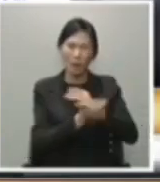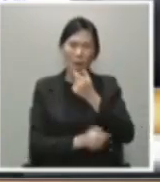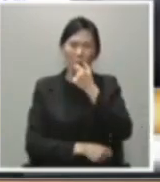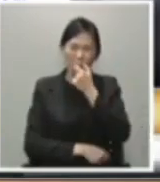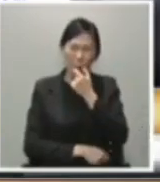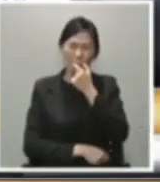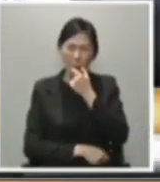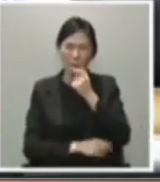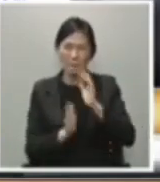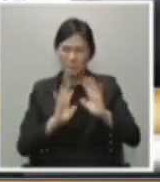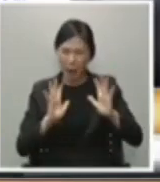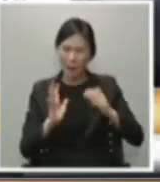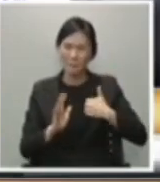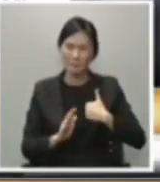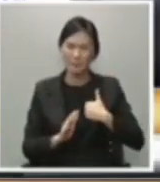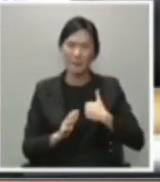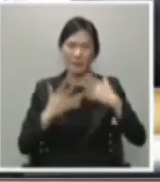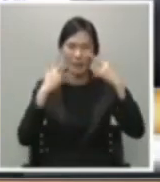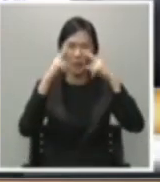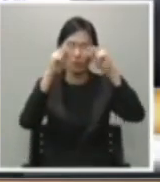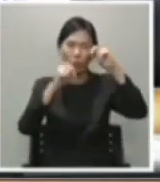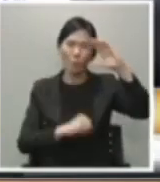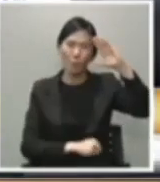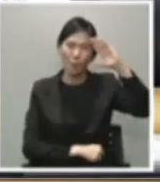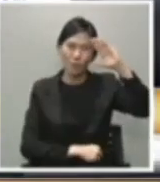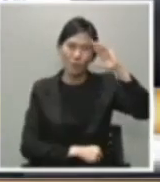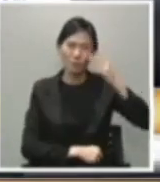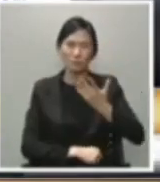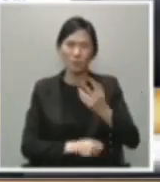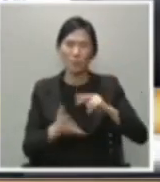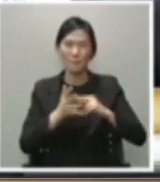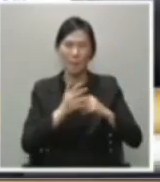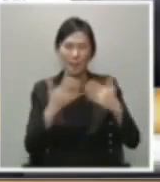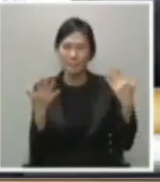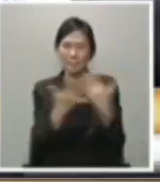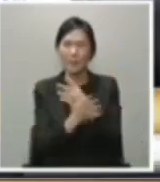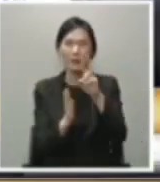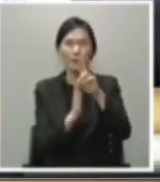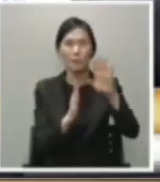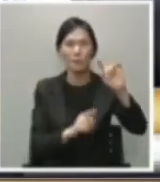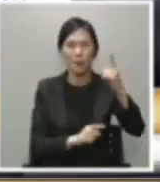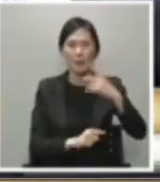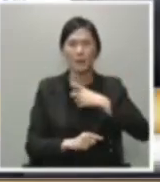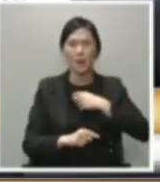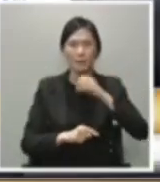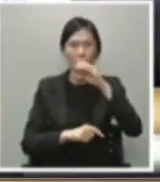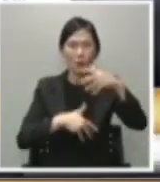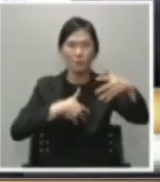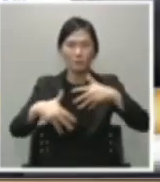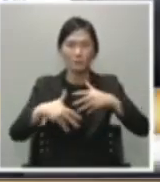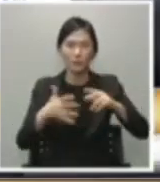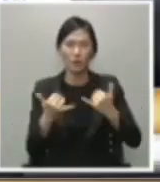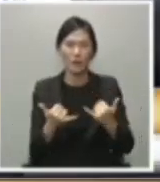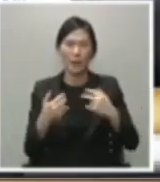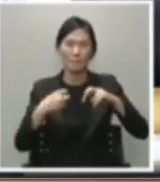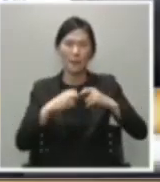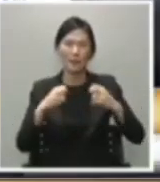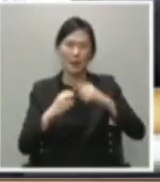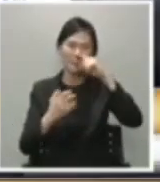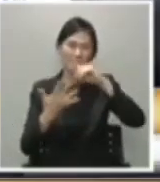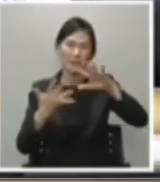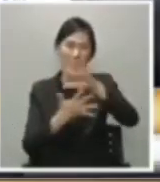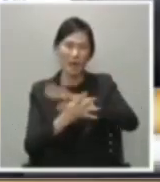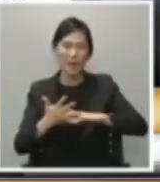านกหวีดเสร็จแล้วก็มีท่านประยุทธ์นี่แหละครับได้ปฏิวัติครับก็บอกพี่น้องประชาชนว่าบ้านเมืองไม่สงบขอแก้ปัญห